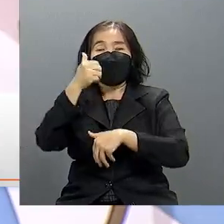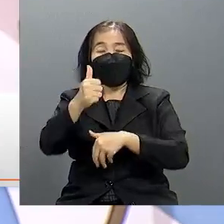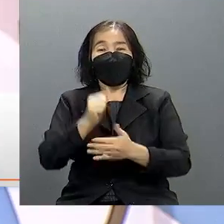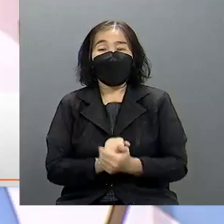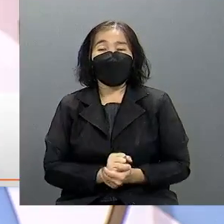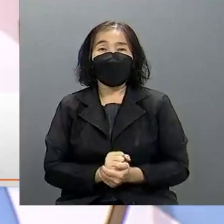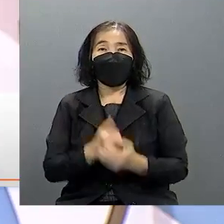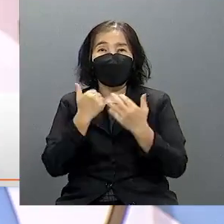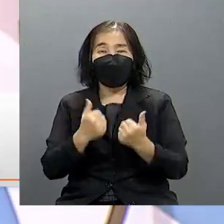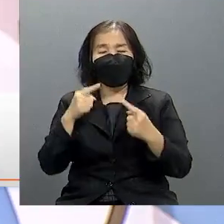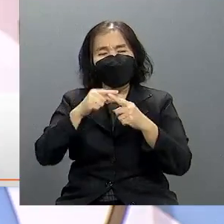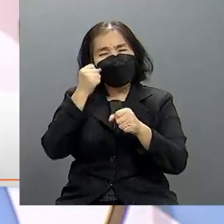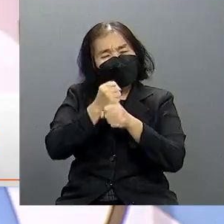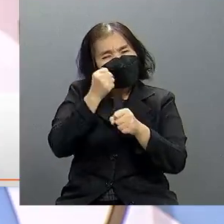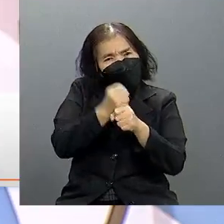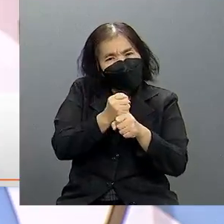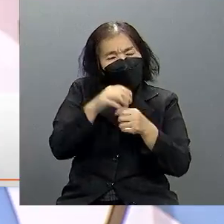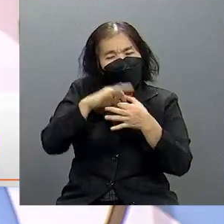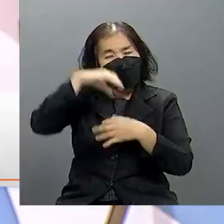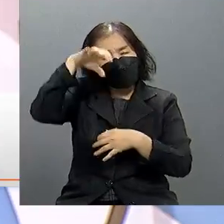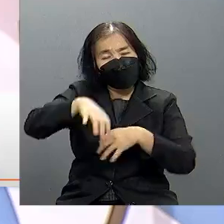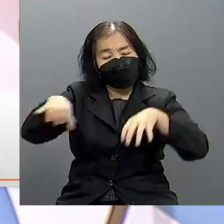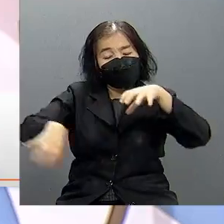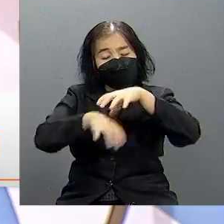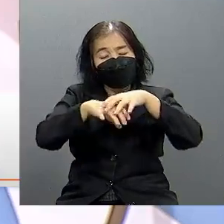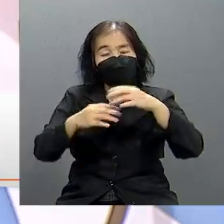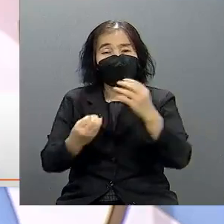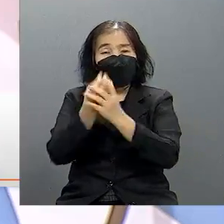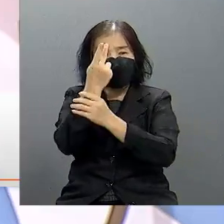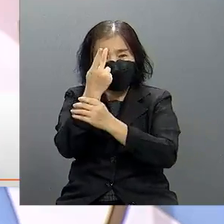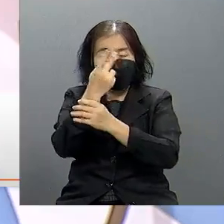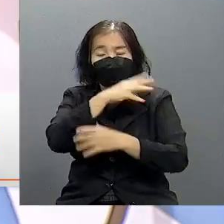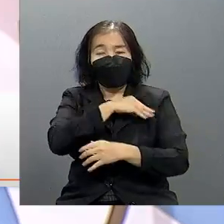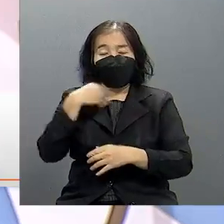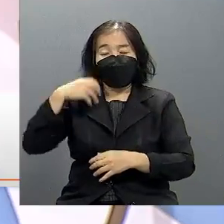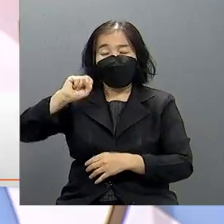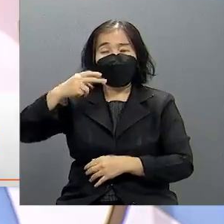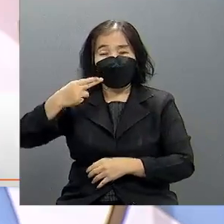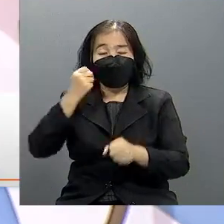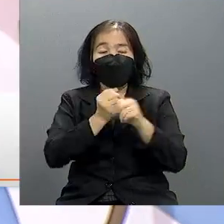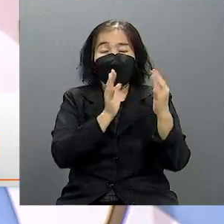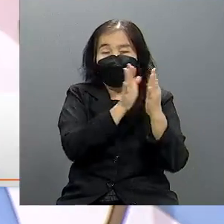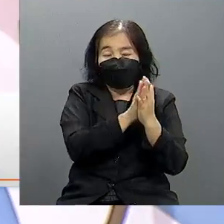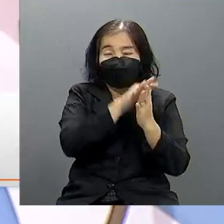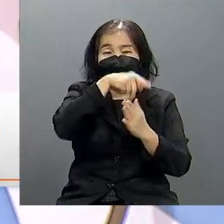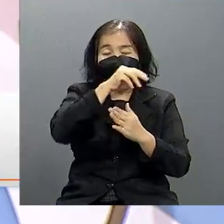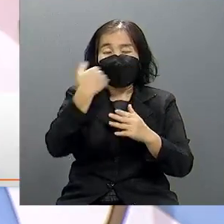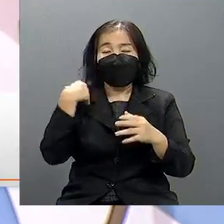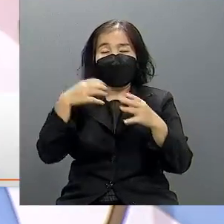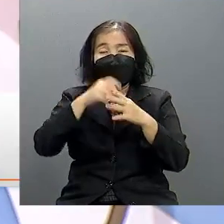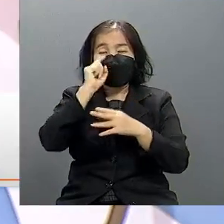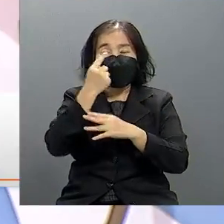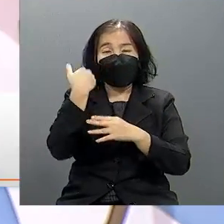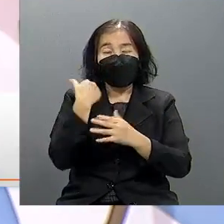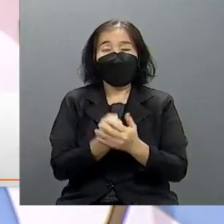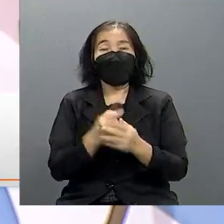ทำงานระหว่างกรมส่งเสริมการเกษตรและสหกรณ์จังหวัดเพชรบูรณ์ทำงานร่วมกับศูนย์บ่มเพาะเกษตรกรรุ่นใหม่นั้นเขาจะมีแนวทางในการทำงานร่วม